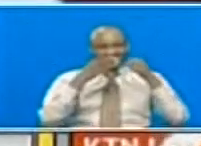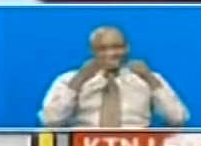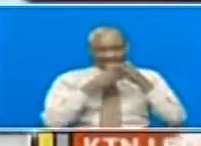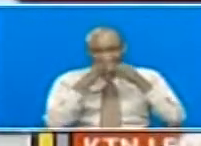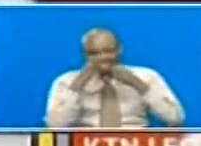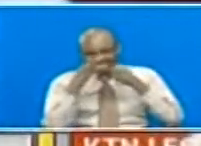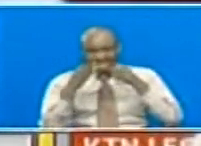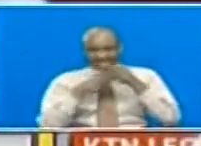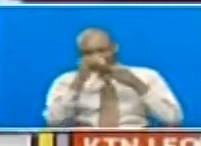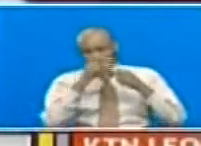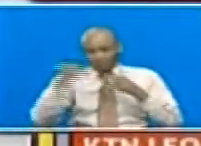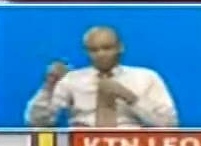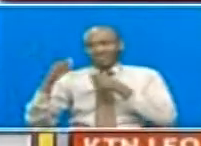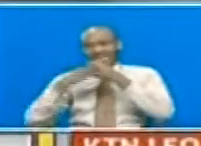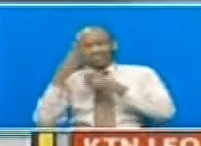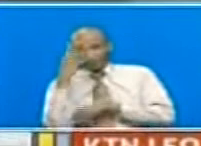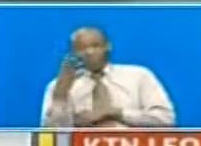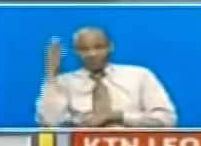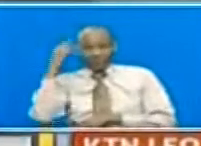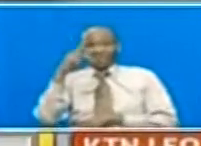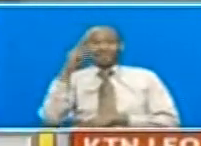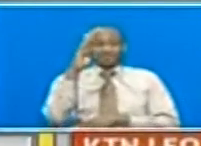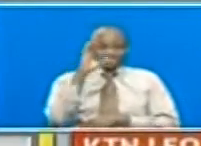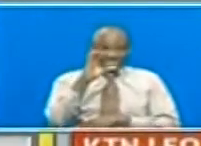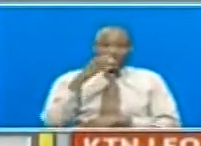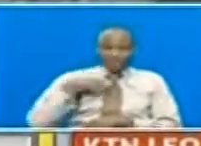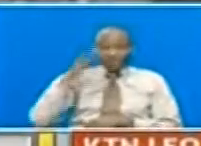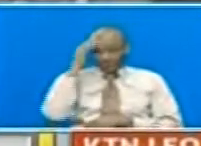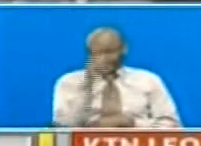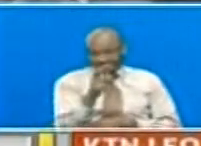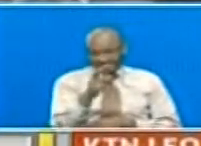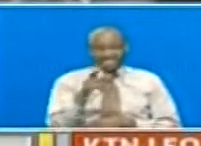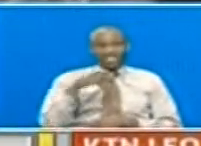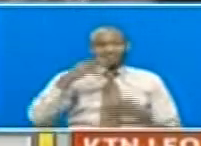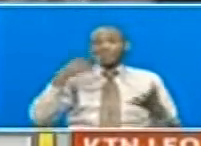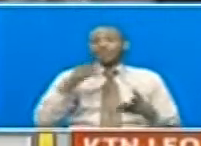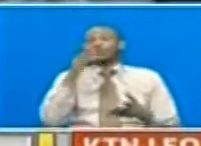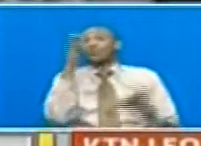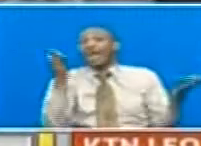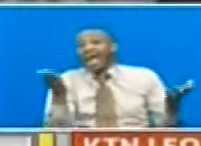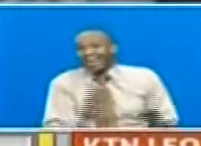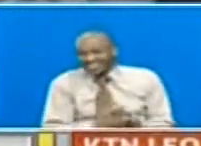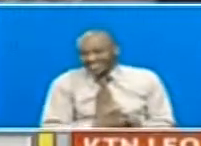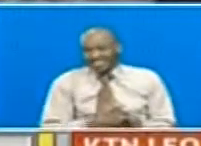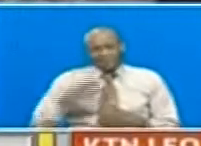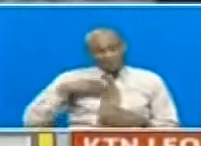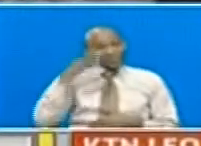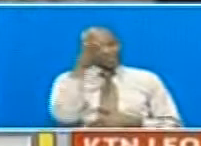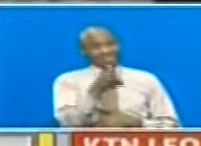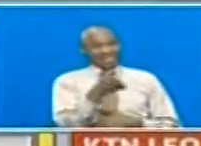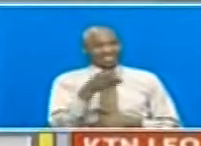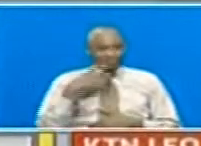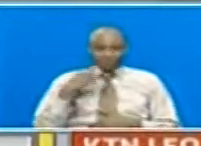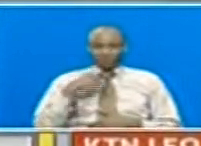hadi 94 kwenye runinga ya KBC kwa waliojua kulikoni enzi hizo. Waigizaji wakiwa